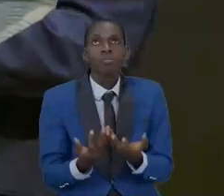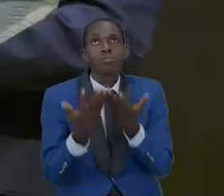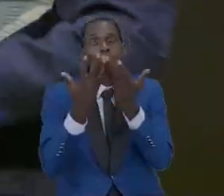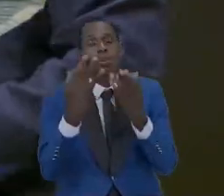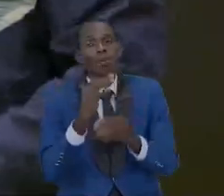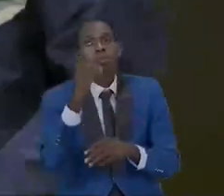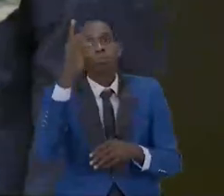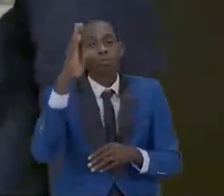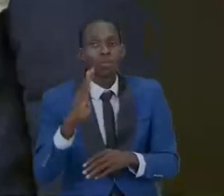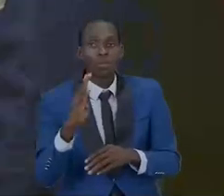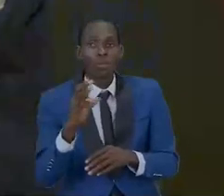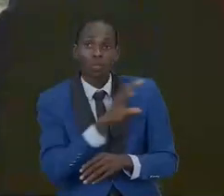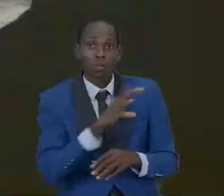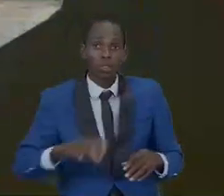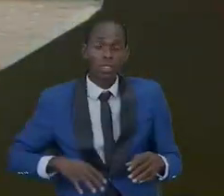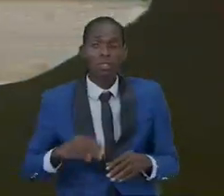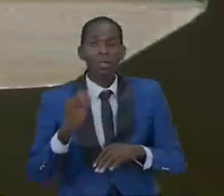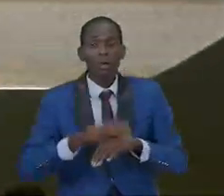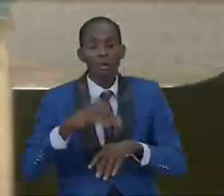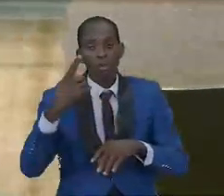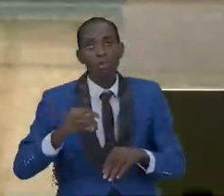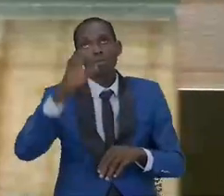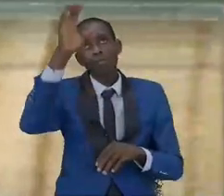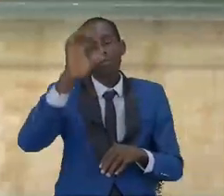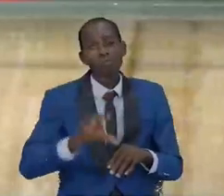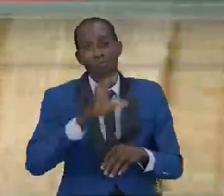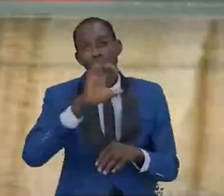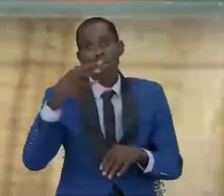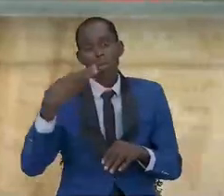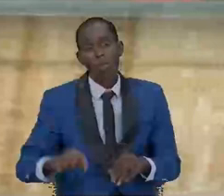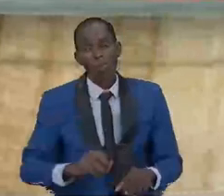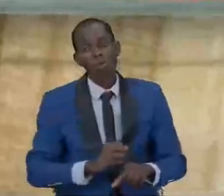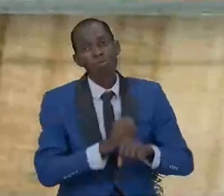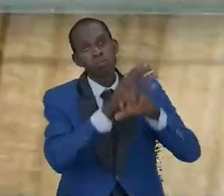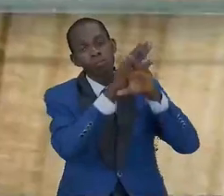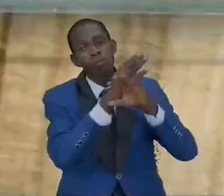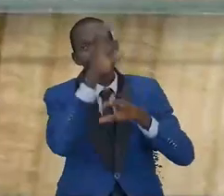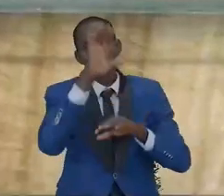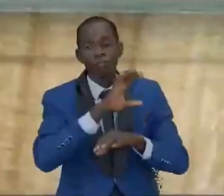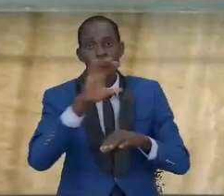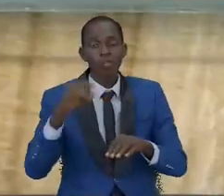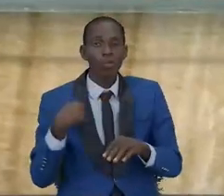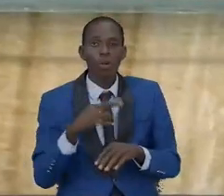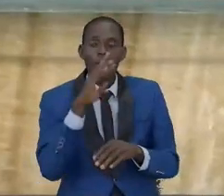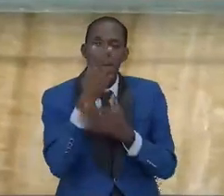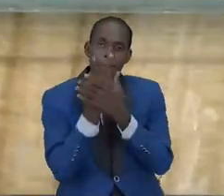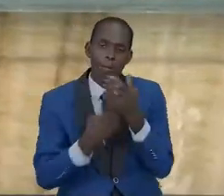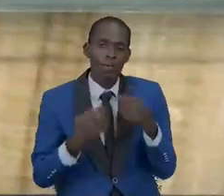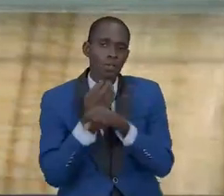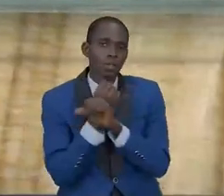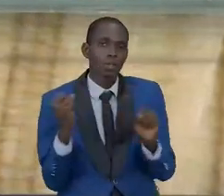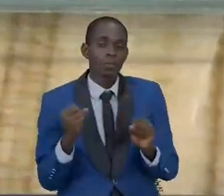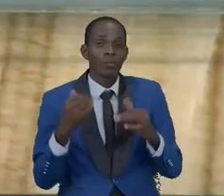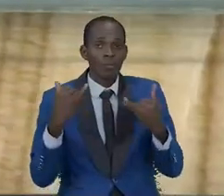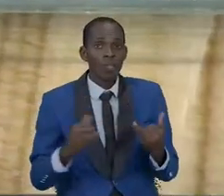Jésus Christ à la croix de calvaire que nous sommes nous tombons tous de sauver alors lorsque